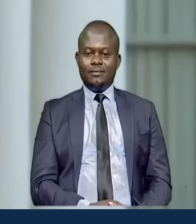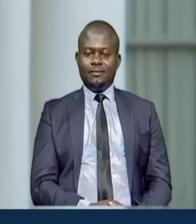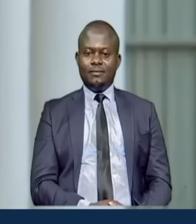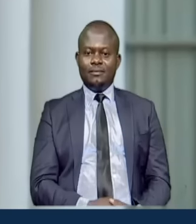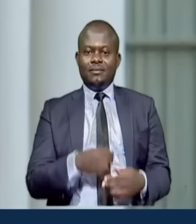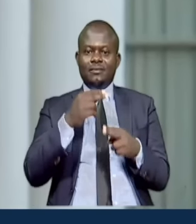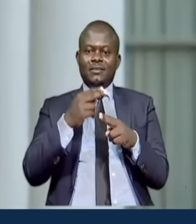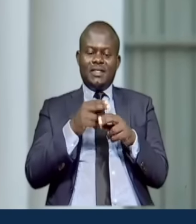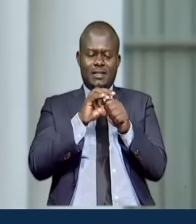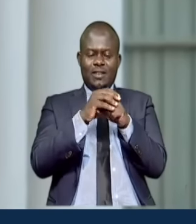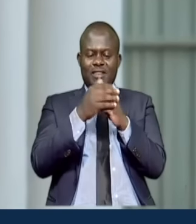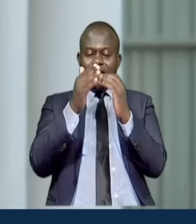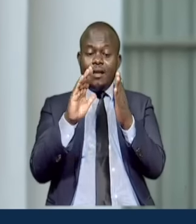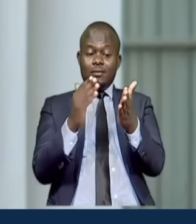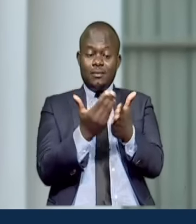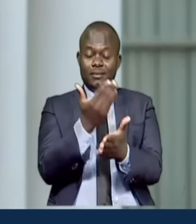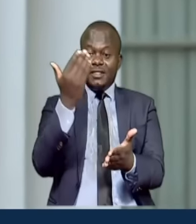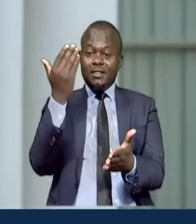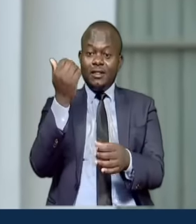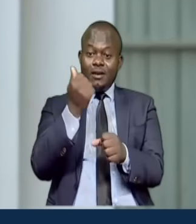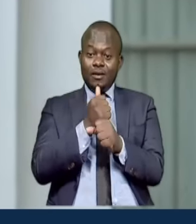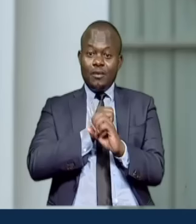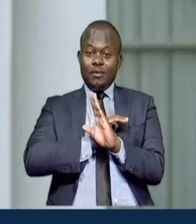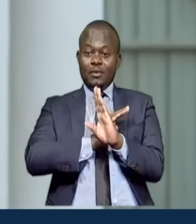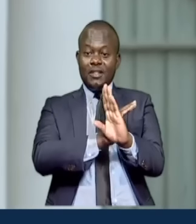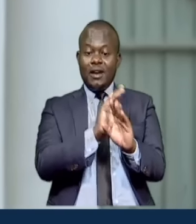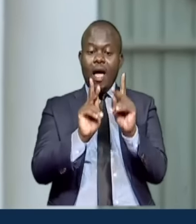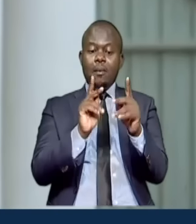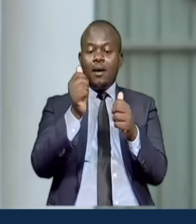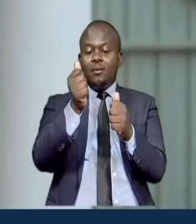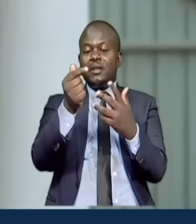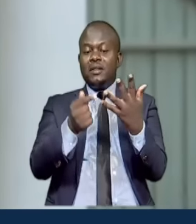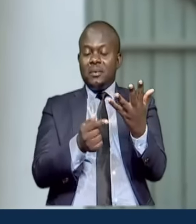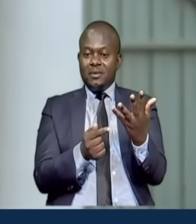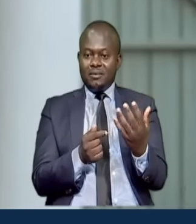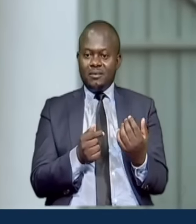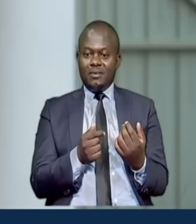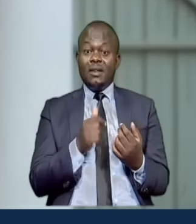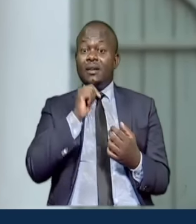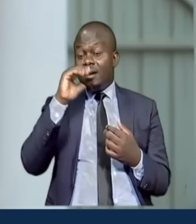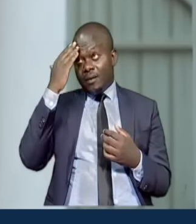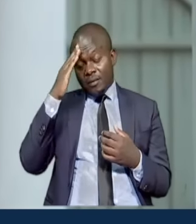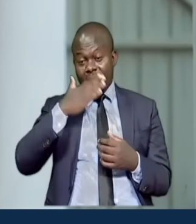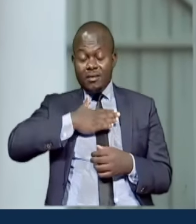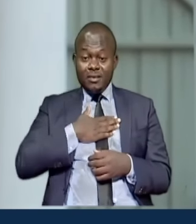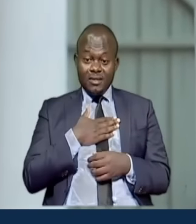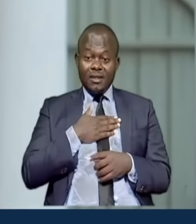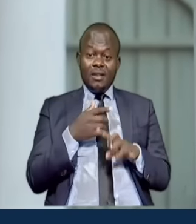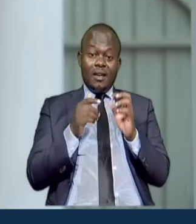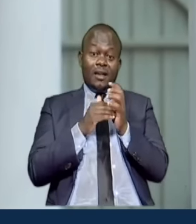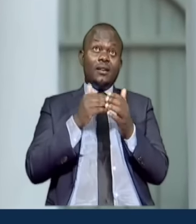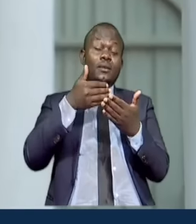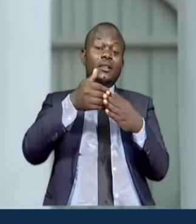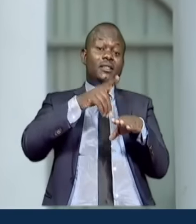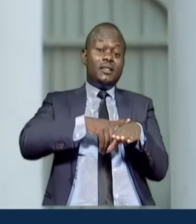nitwa icyaremwe gishya nkora akazi ko kurinda abantu n'ibintu ntago banzi ariko igihe